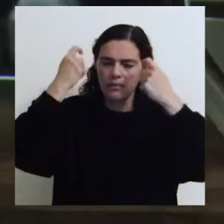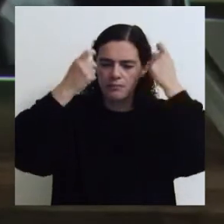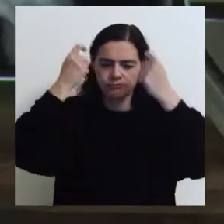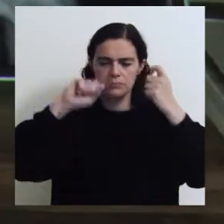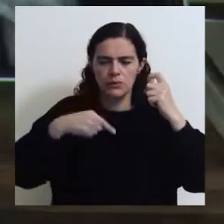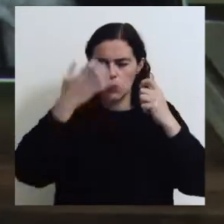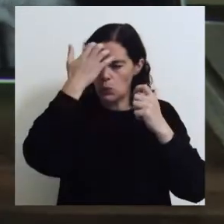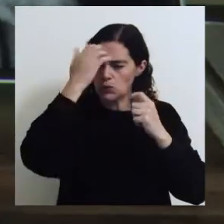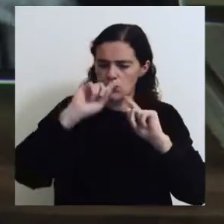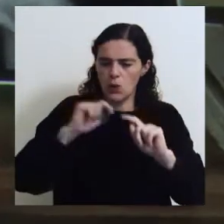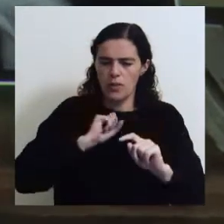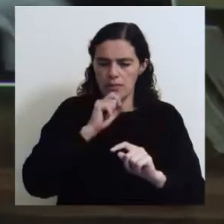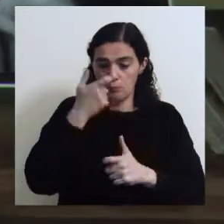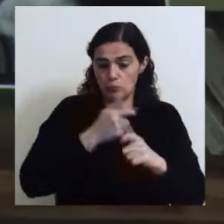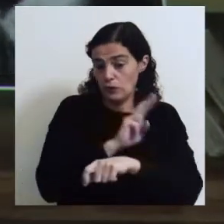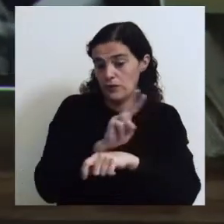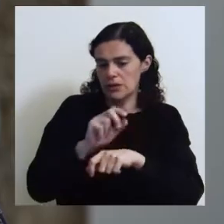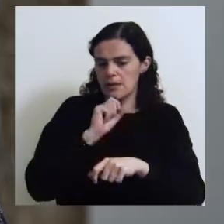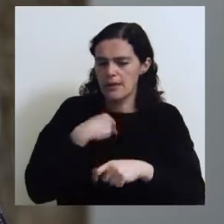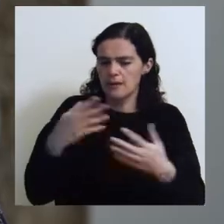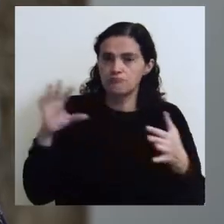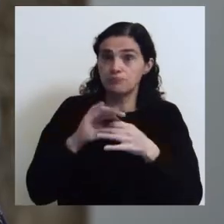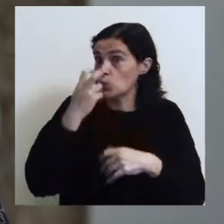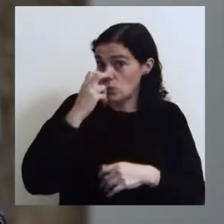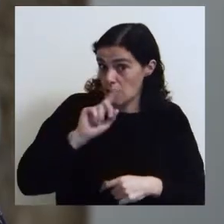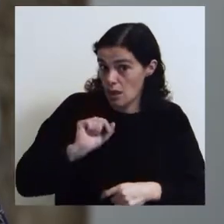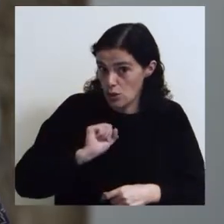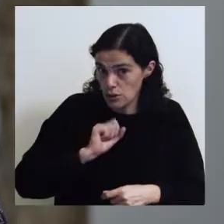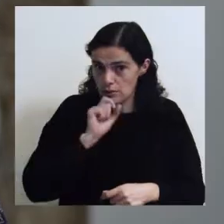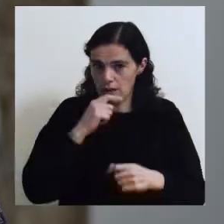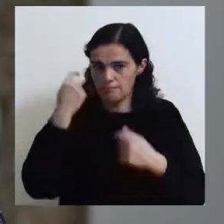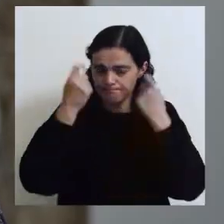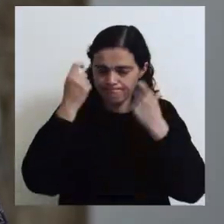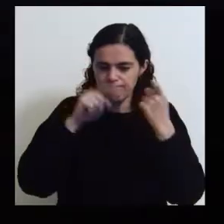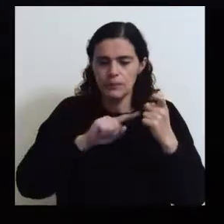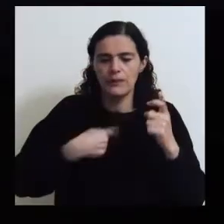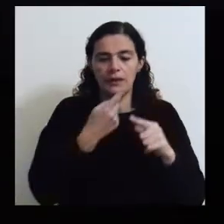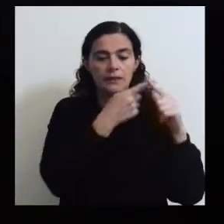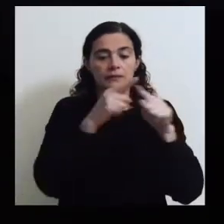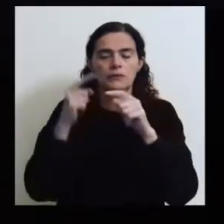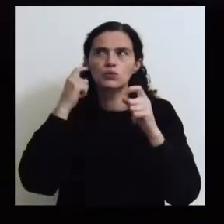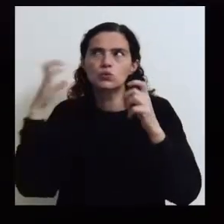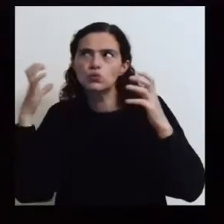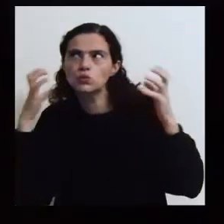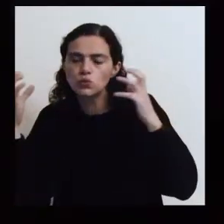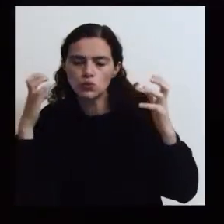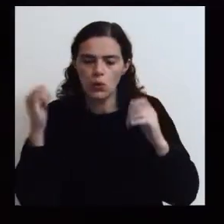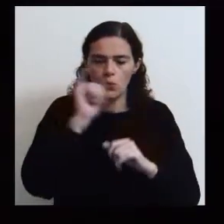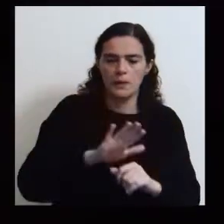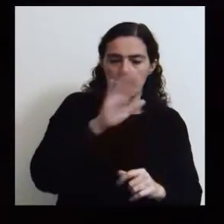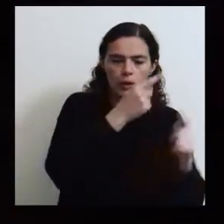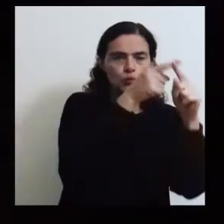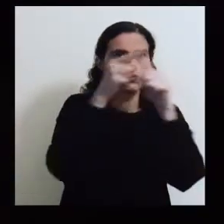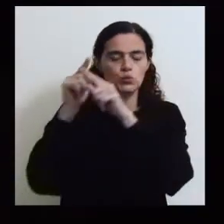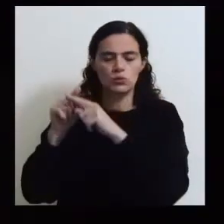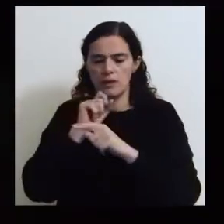sur notre conscience de visiteurs, de spectateurs, sur notre curiosité, les différents sons, les différentes